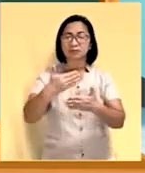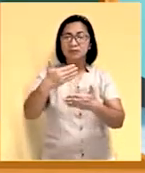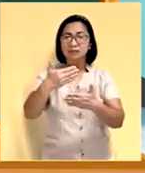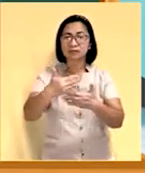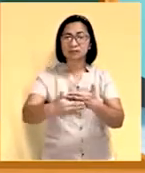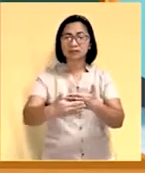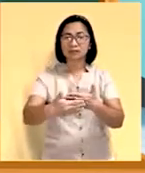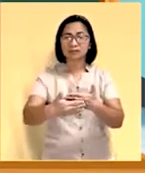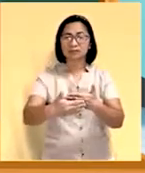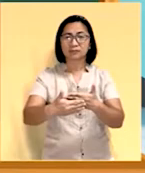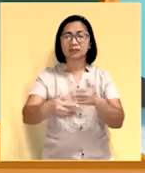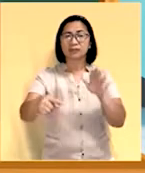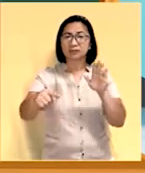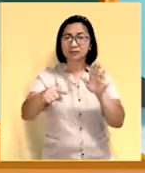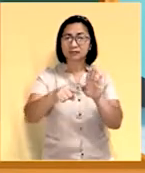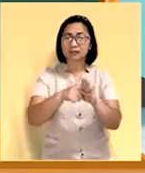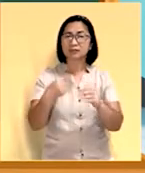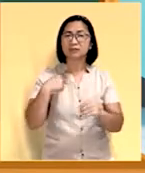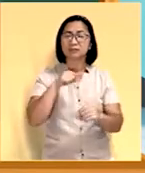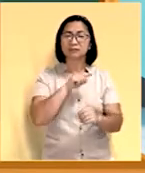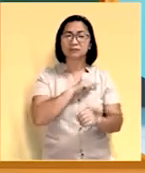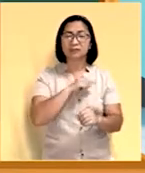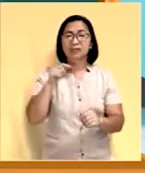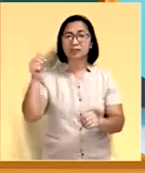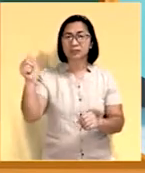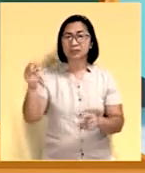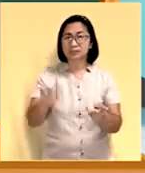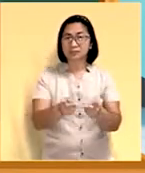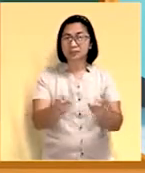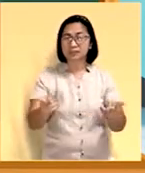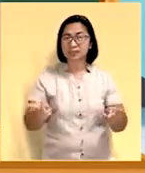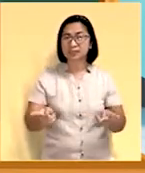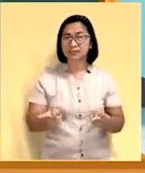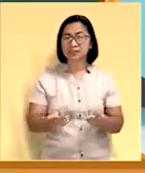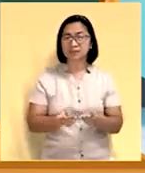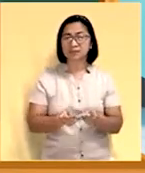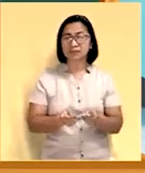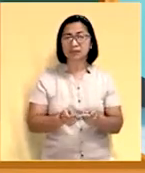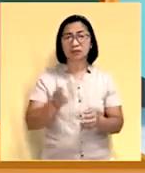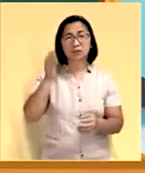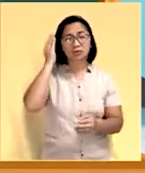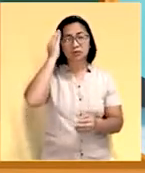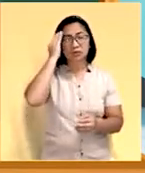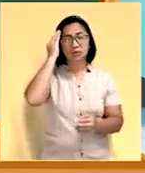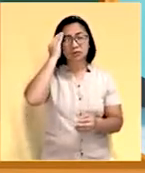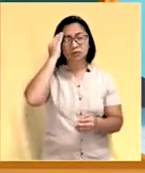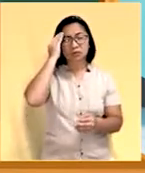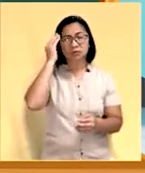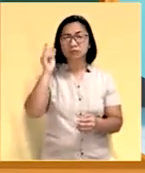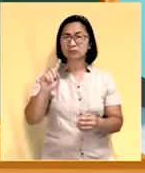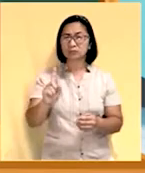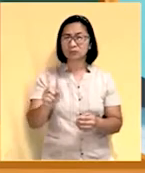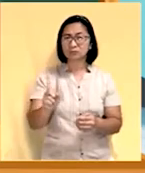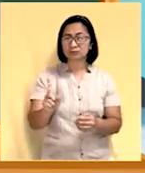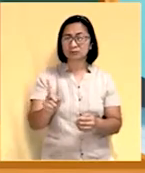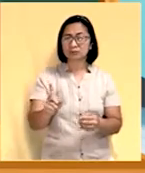Susunod naman ngayon, isasubtract natin ang tens place. Alam mo ba kung ano ang mga